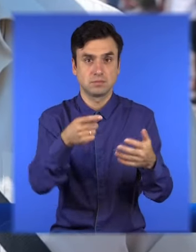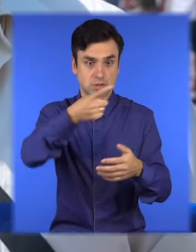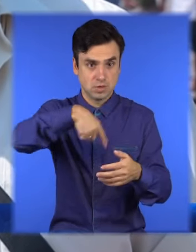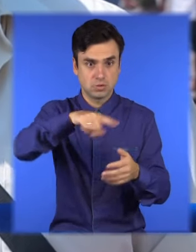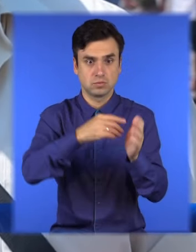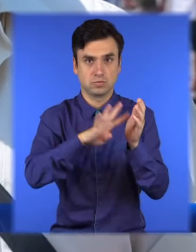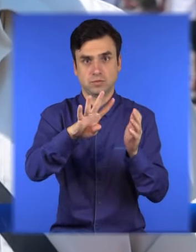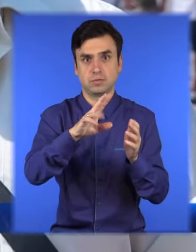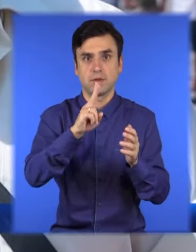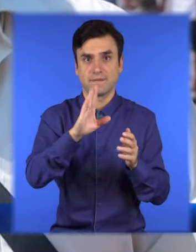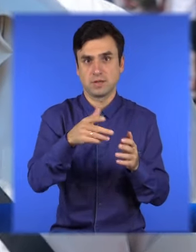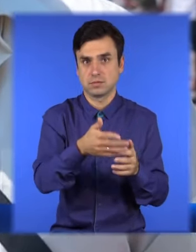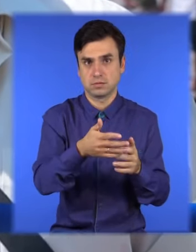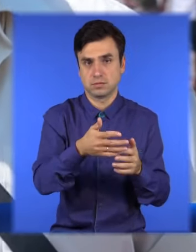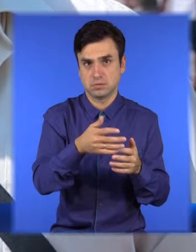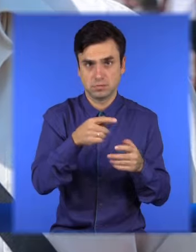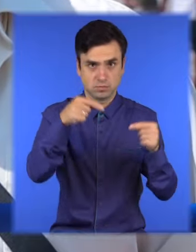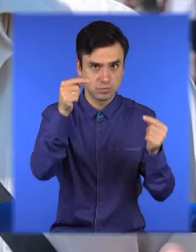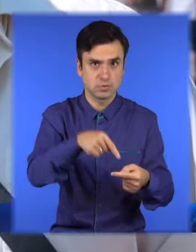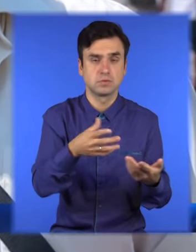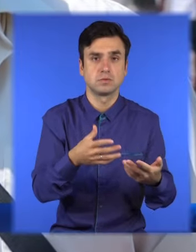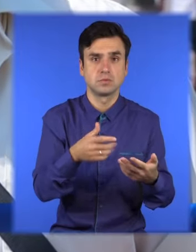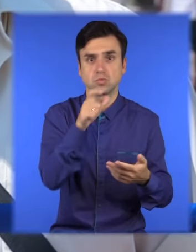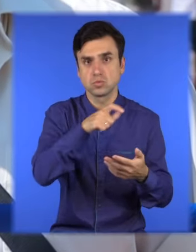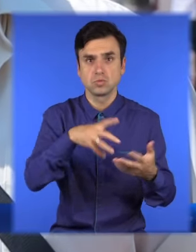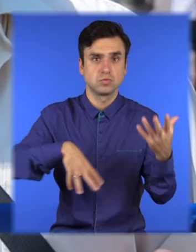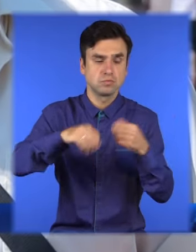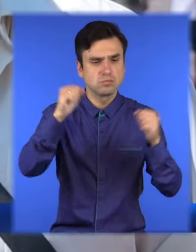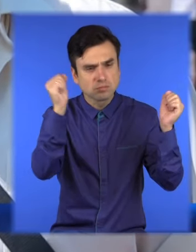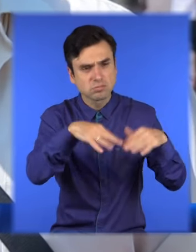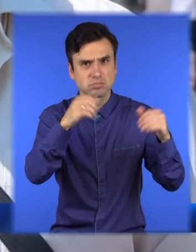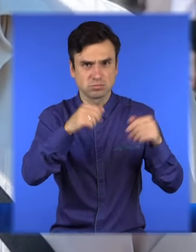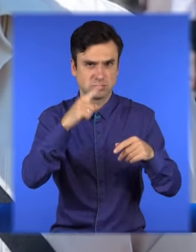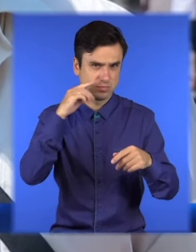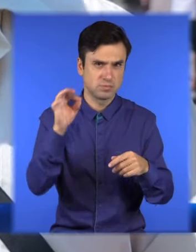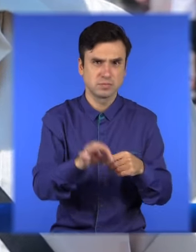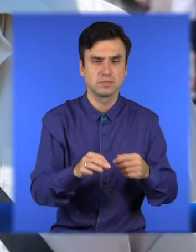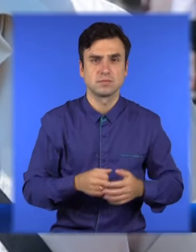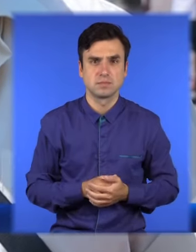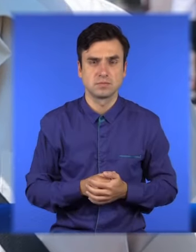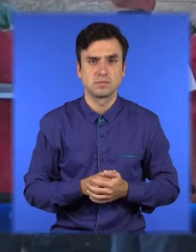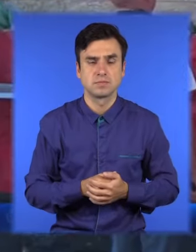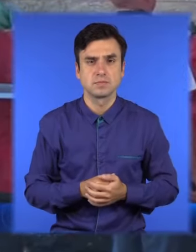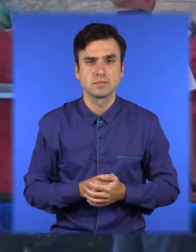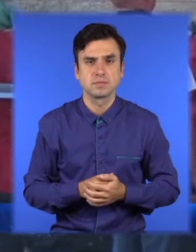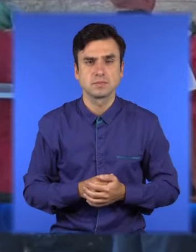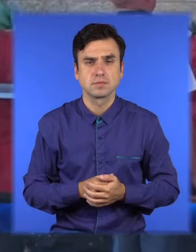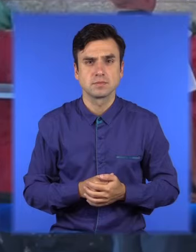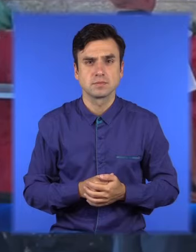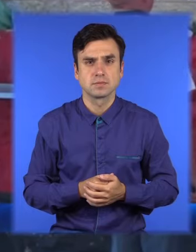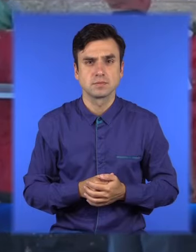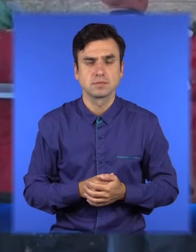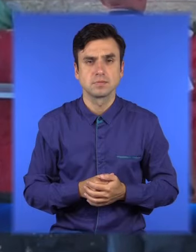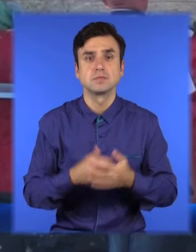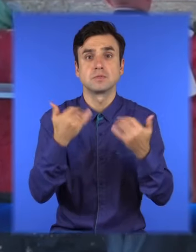місце свободи, вираження волі. І якраз саме тут ця стела на своєму місці.